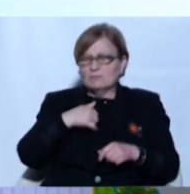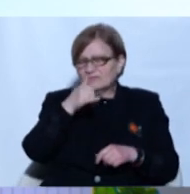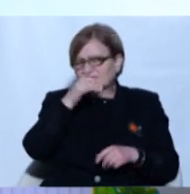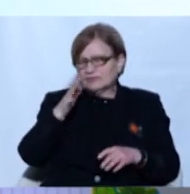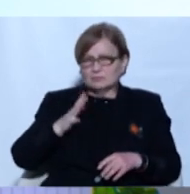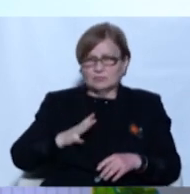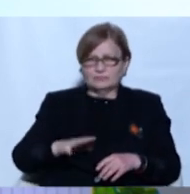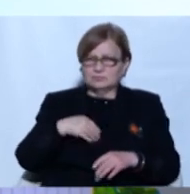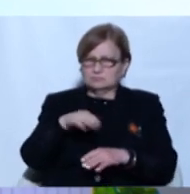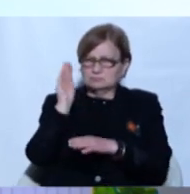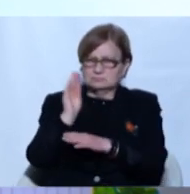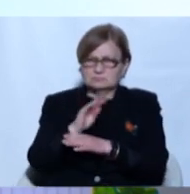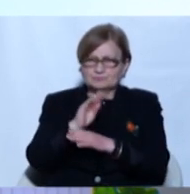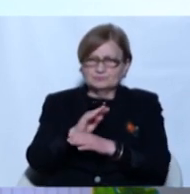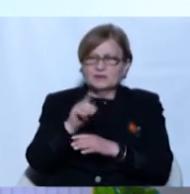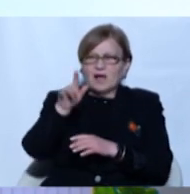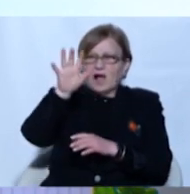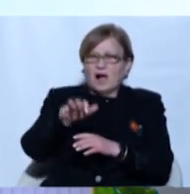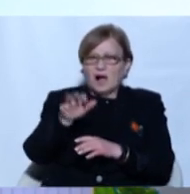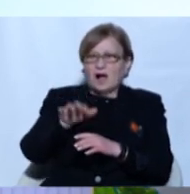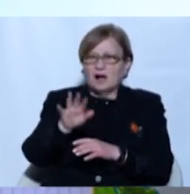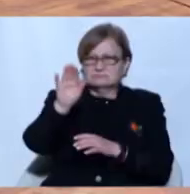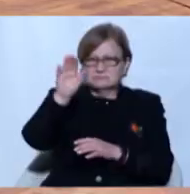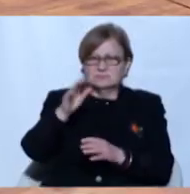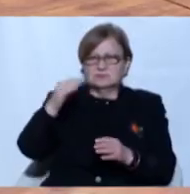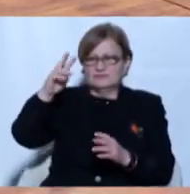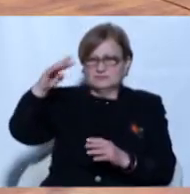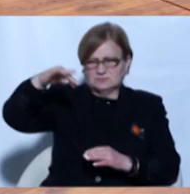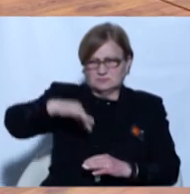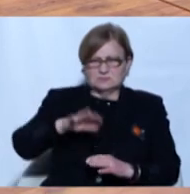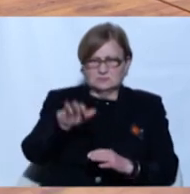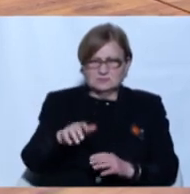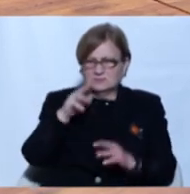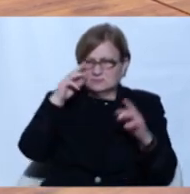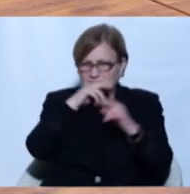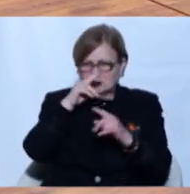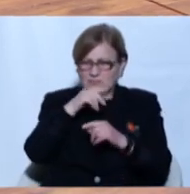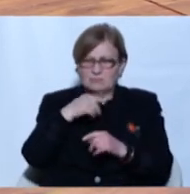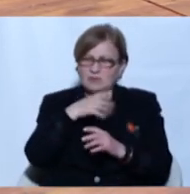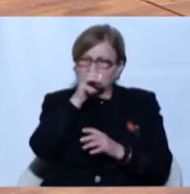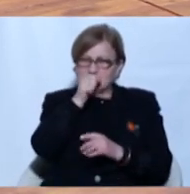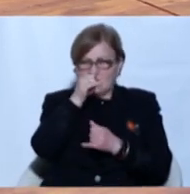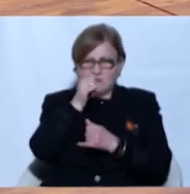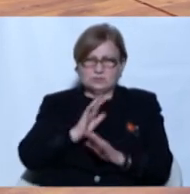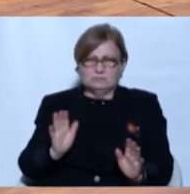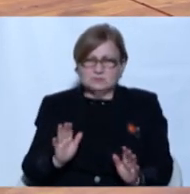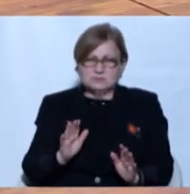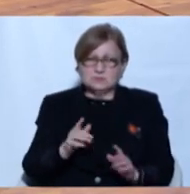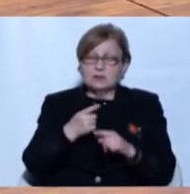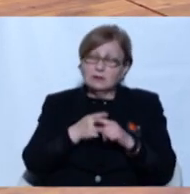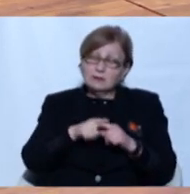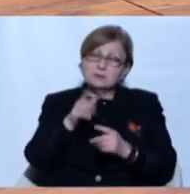არ დავგმო აღბავ ხთელს და დაღმამ ბარავს, ჩემი ცოდვაც მისცემია, ჩემს ამოთხელს ამობზარავს და ეს არის